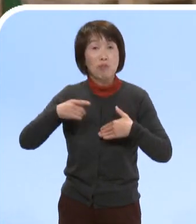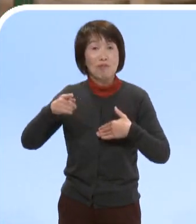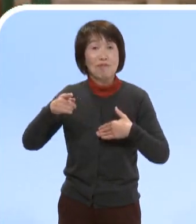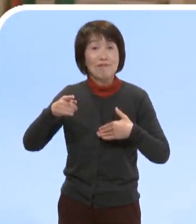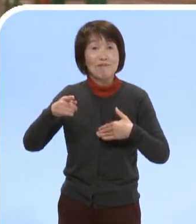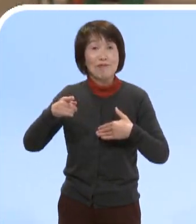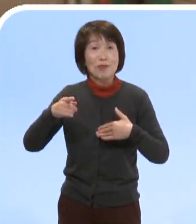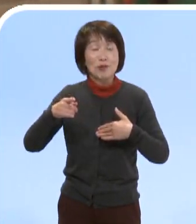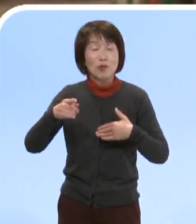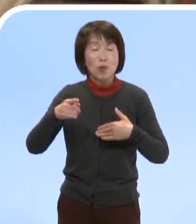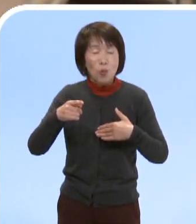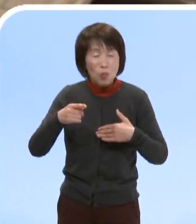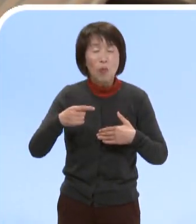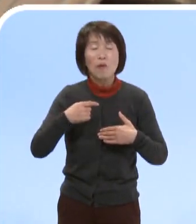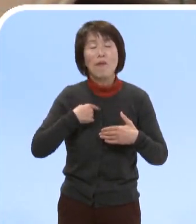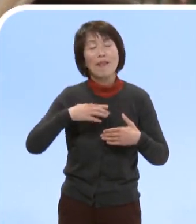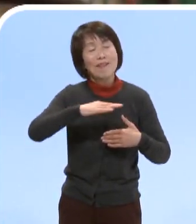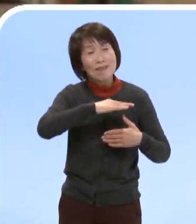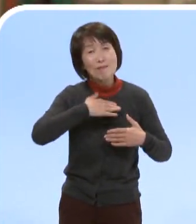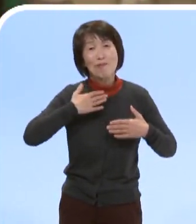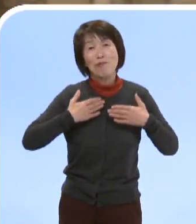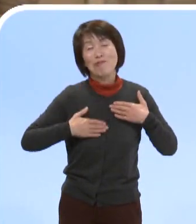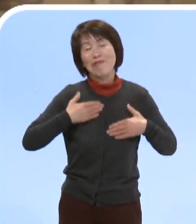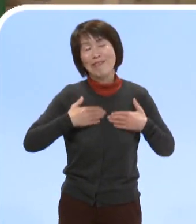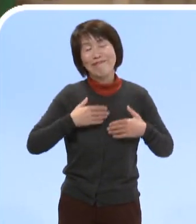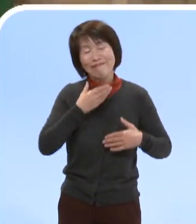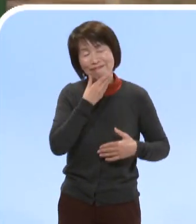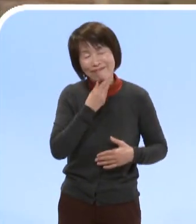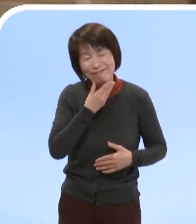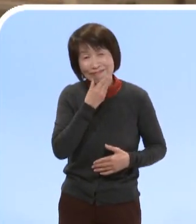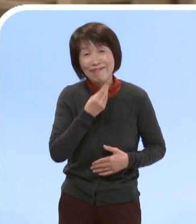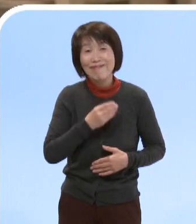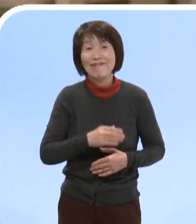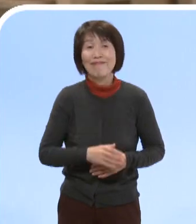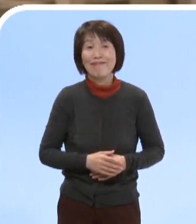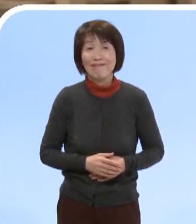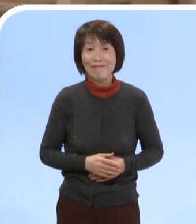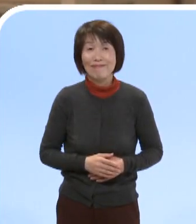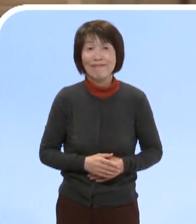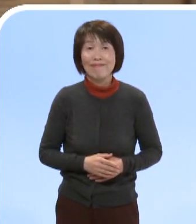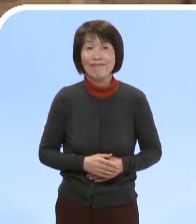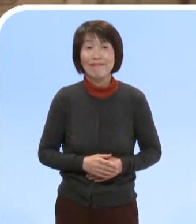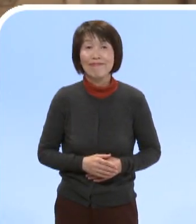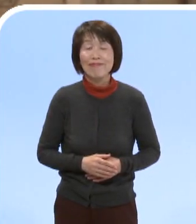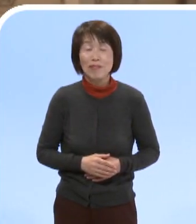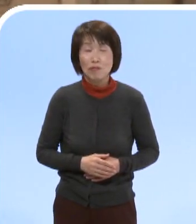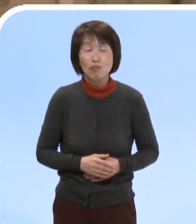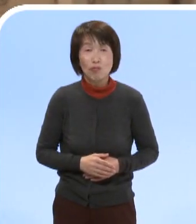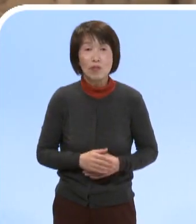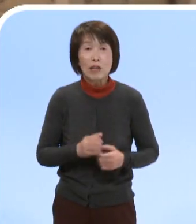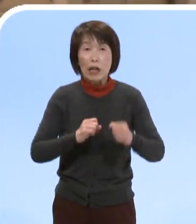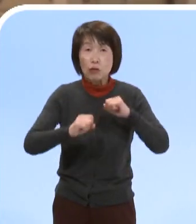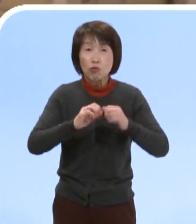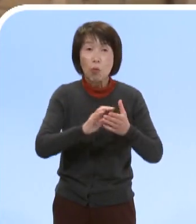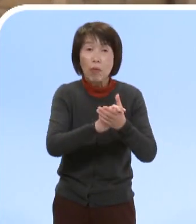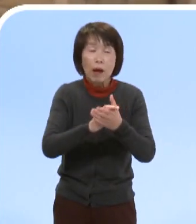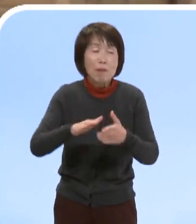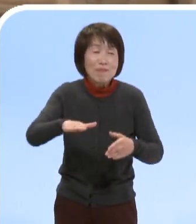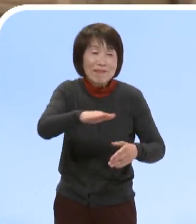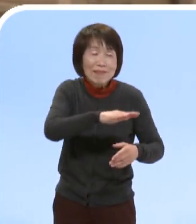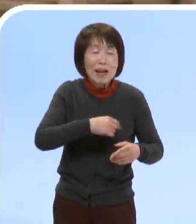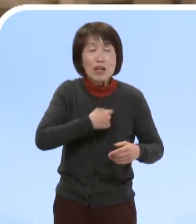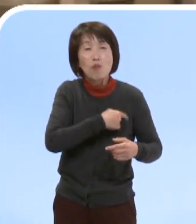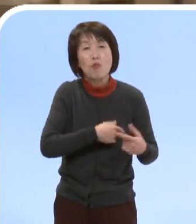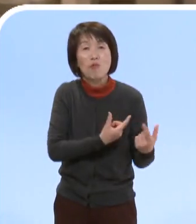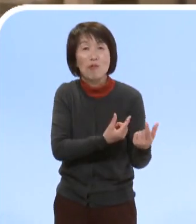っぱり私たちにとってもすごく嬉しいことなので、はい、それがみんな共通のモチベーションだと